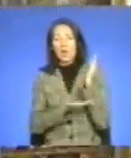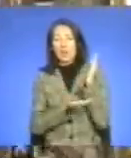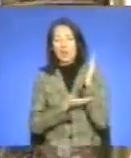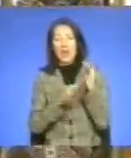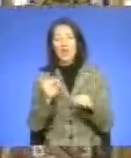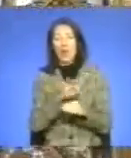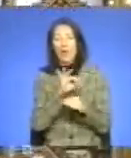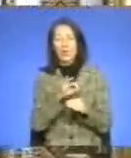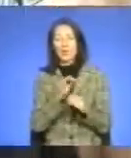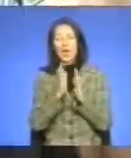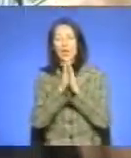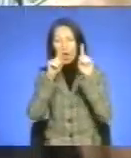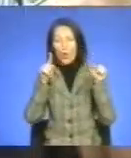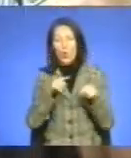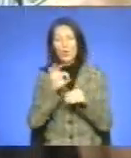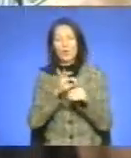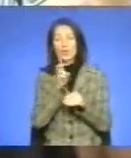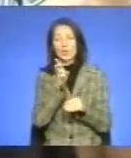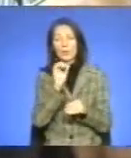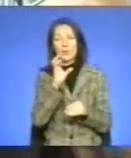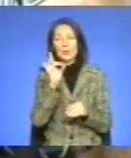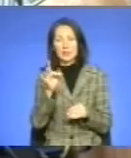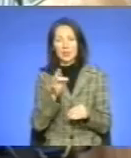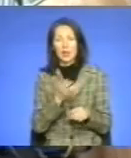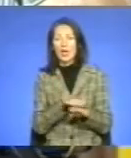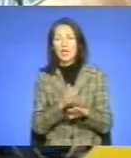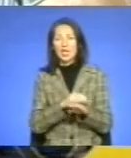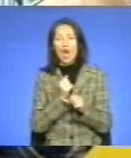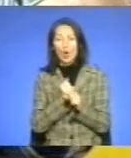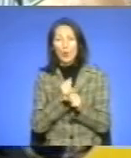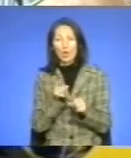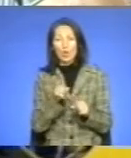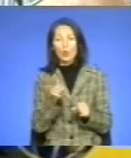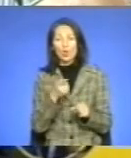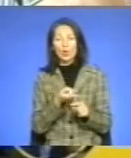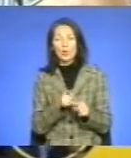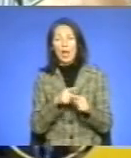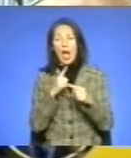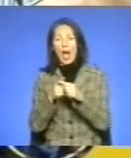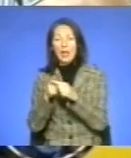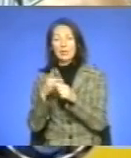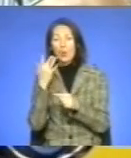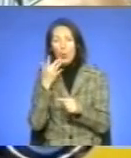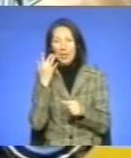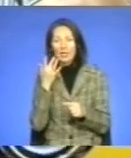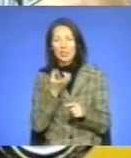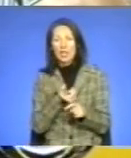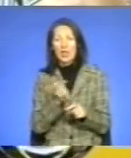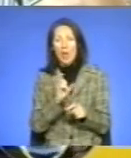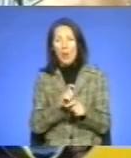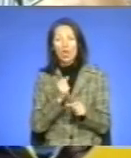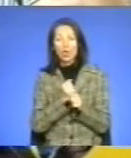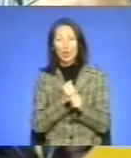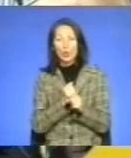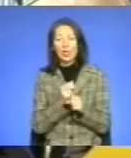вишиті бісером. Тяжка робота, тяжка, бо тому що то хрестоком легше, набагато хрестоком легше